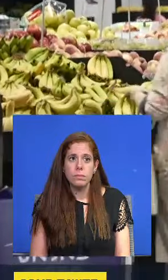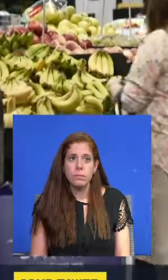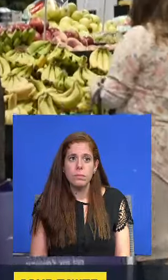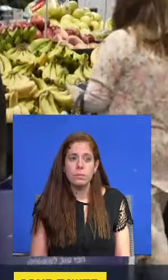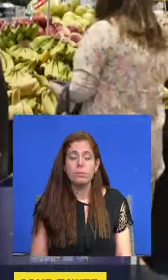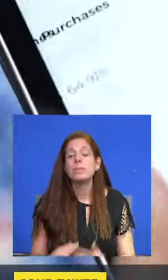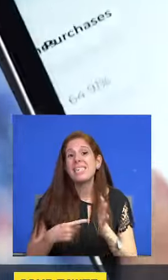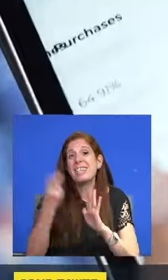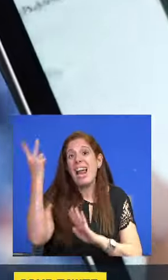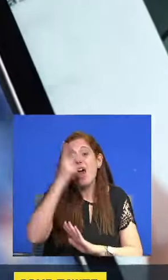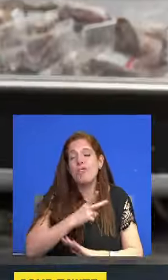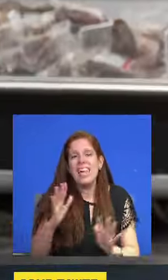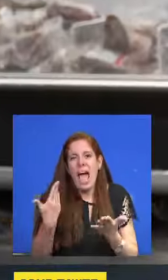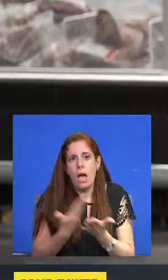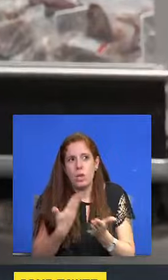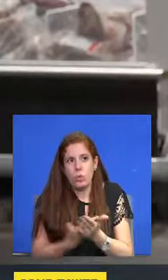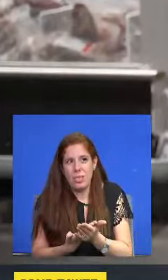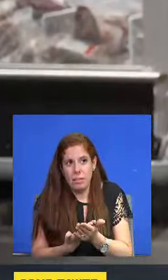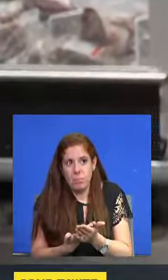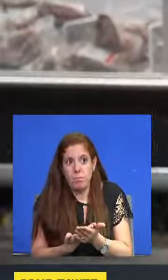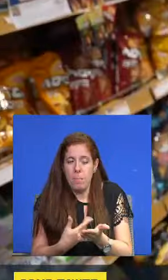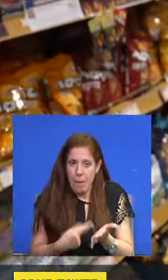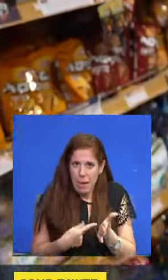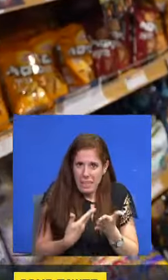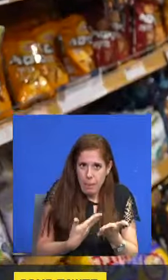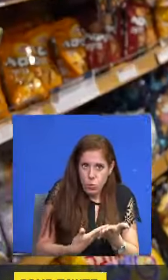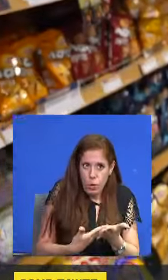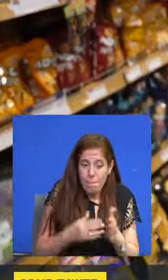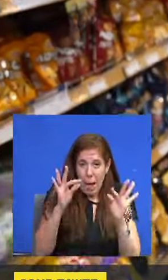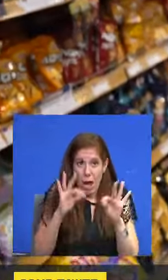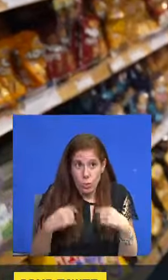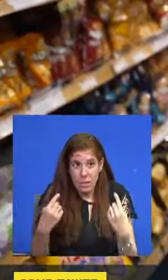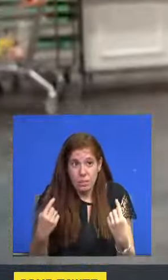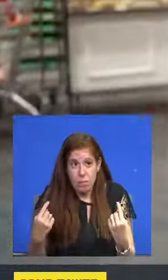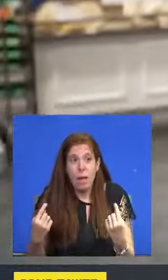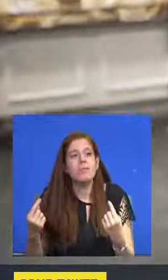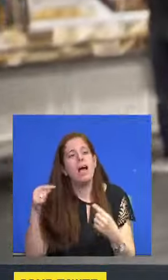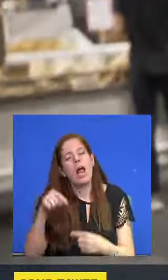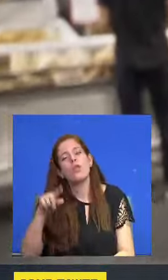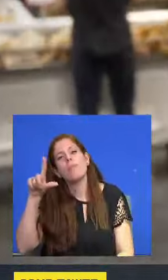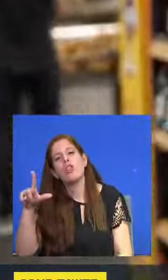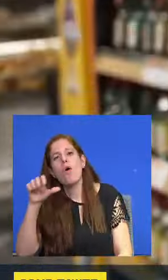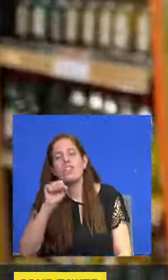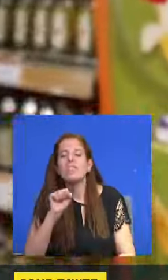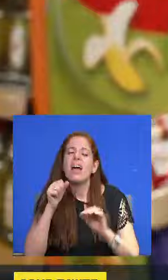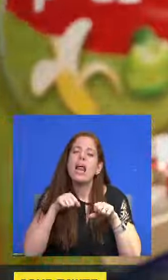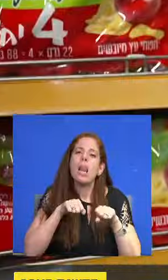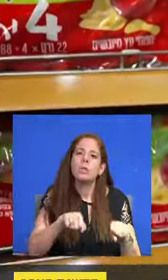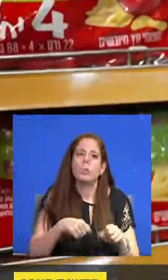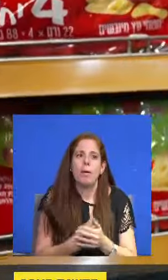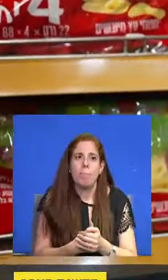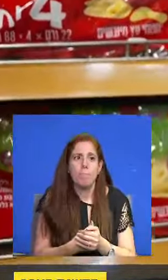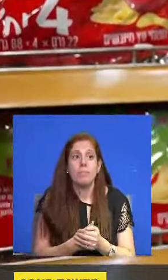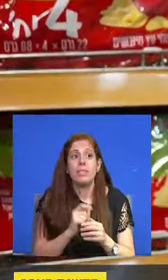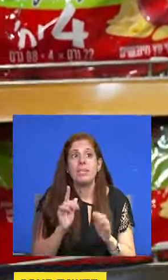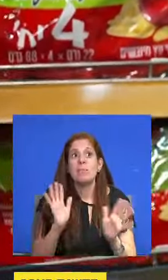כדי להבין איך הנתונים שנאספים באים לידי ביטוי בחנות עצמה, קפצנו עם לנור וסיוון לסופר. זה מה שכל